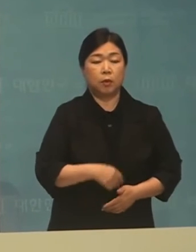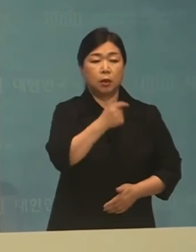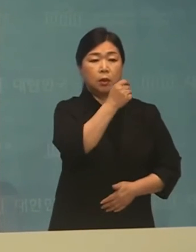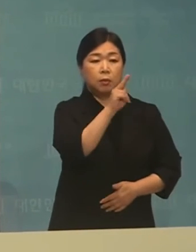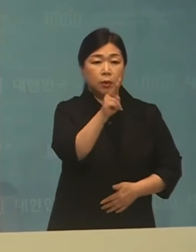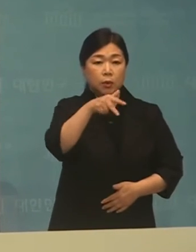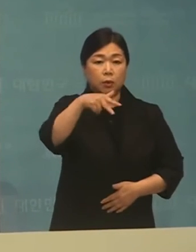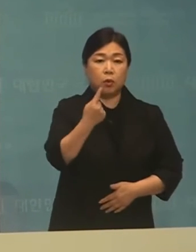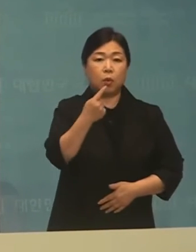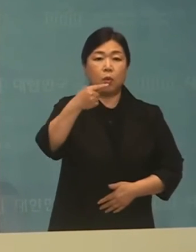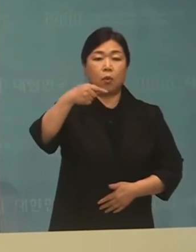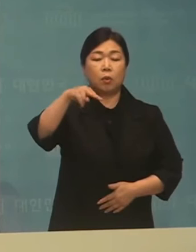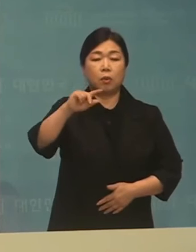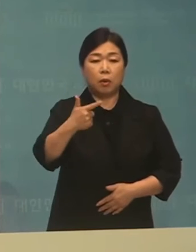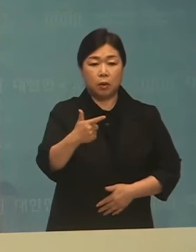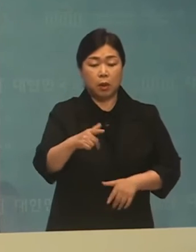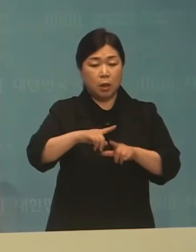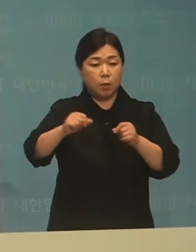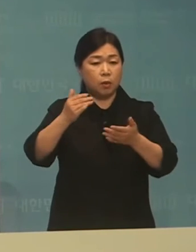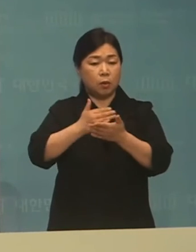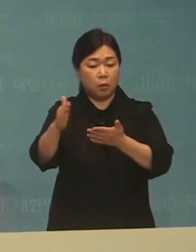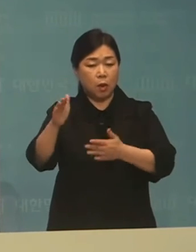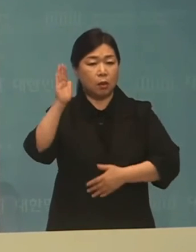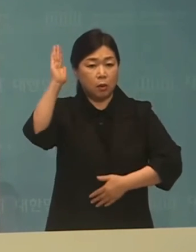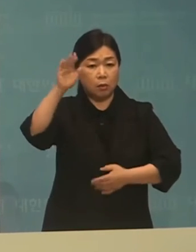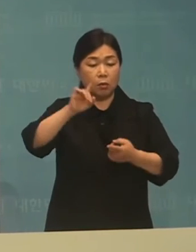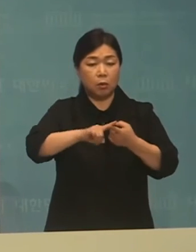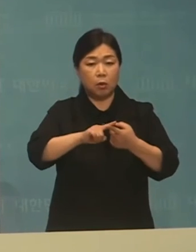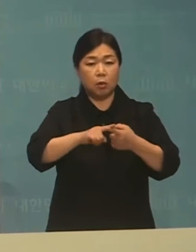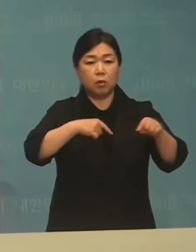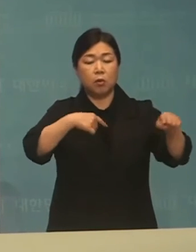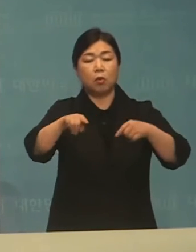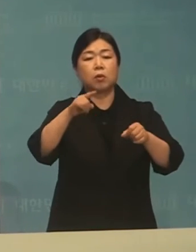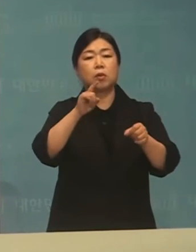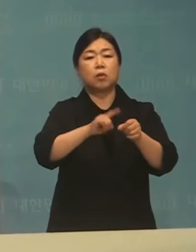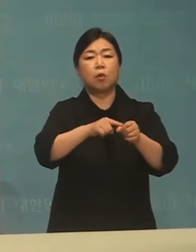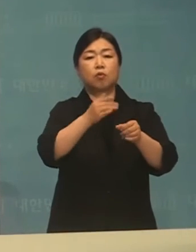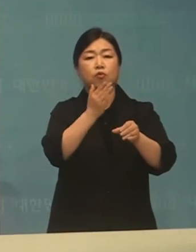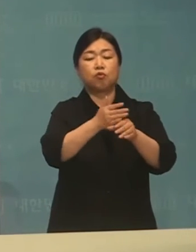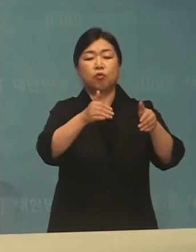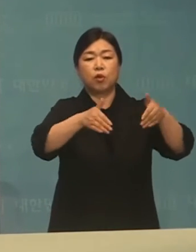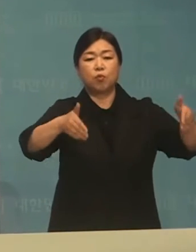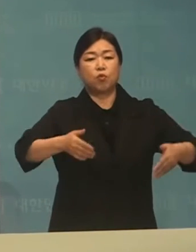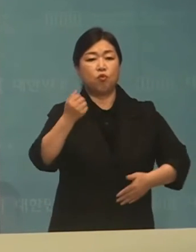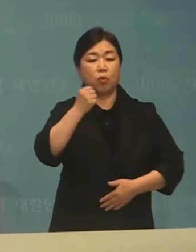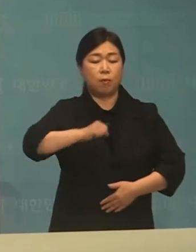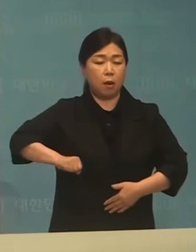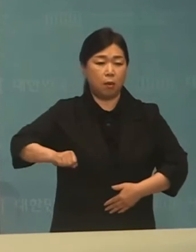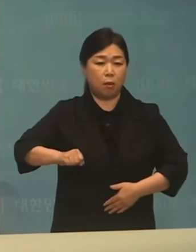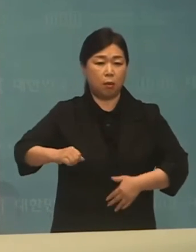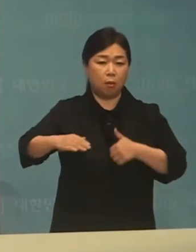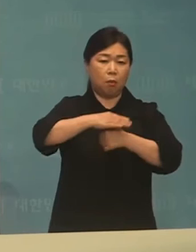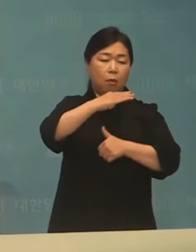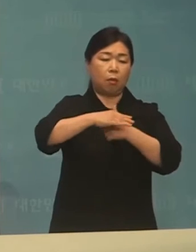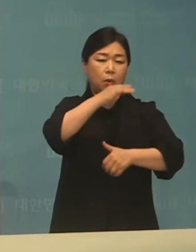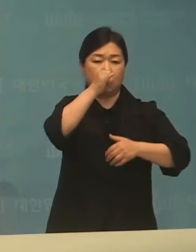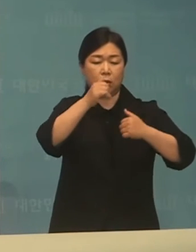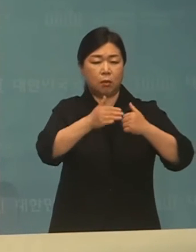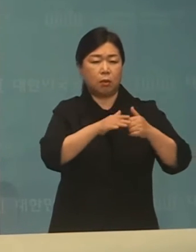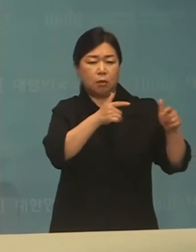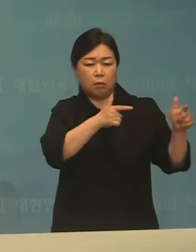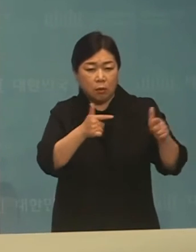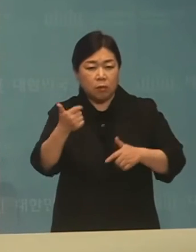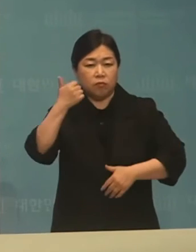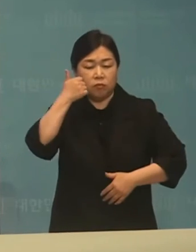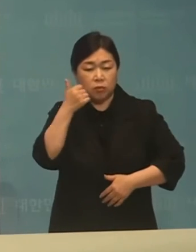TV조선은 저희 친일 청산 주장을 정치적 중립 위반으로 몰아가기 위해 온갖 허접한